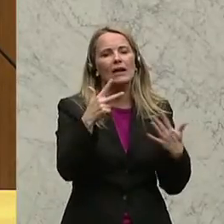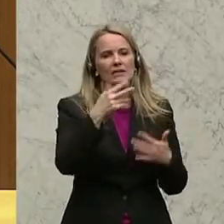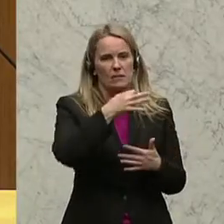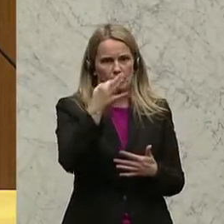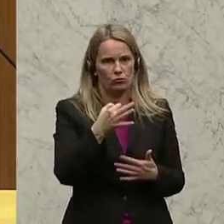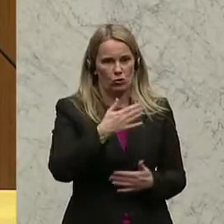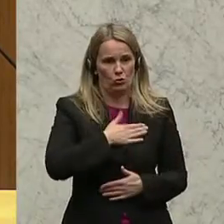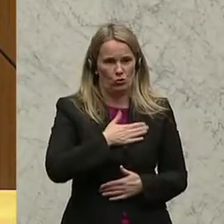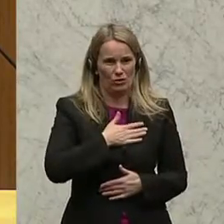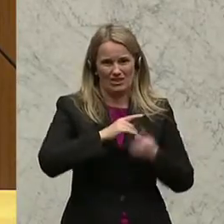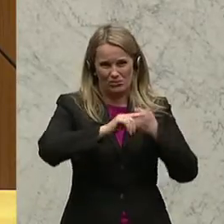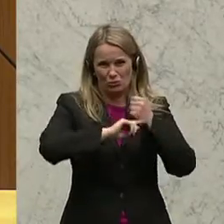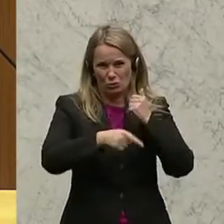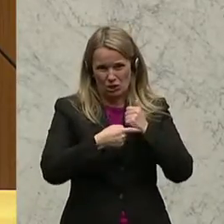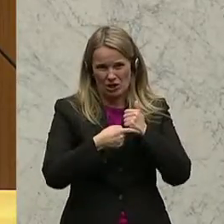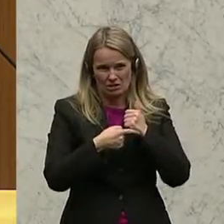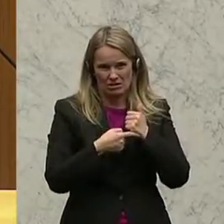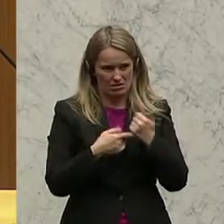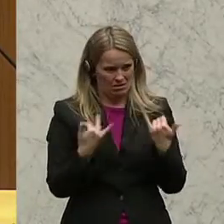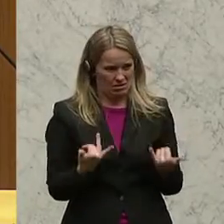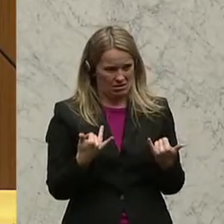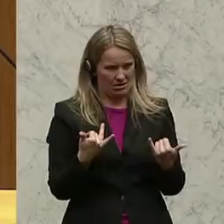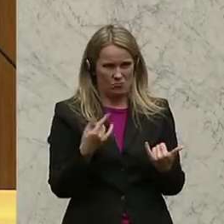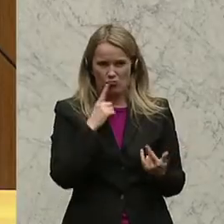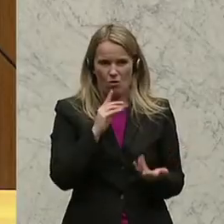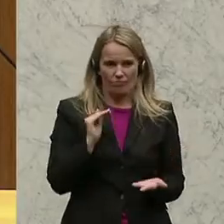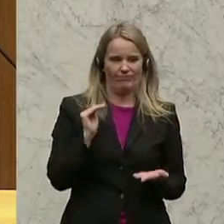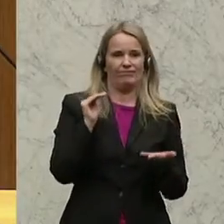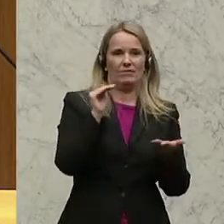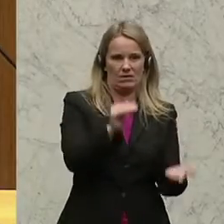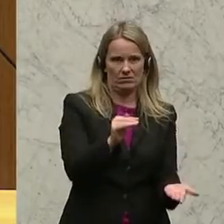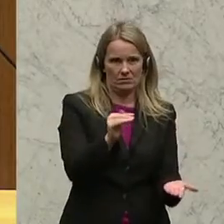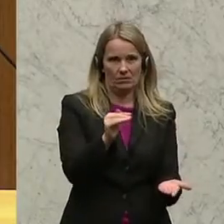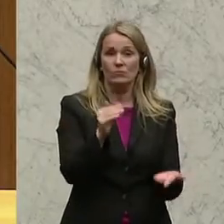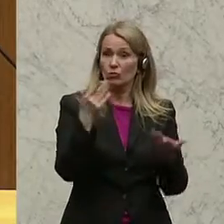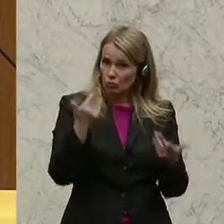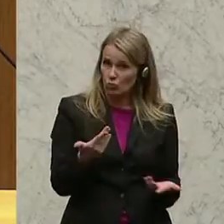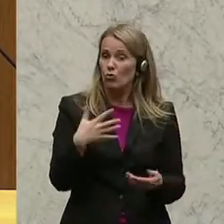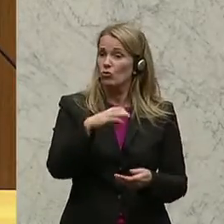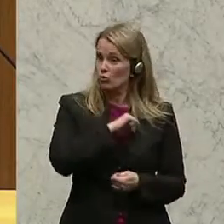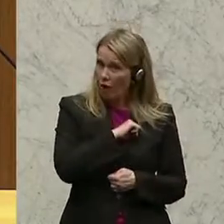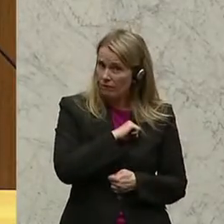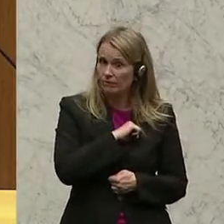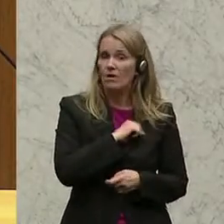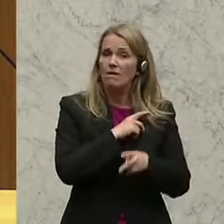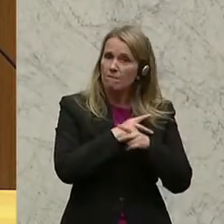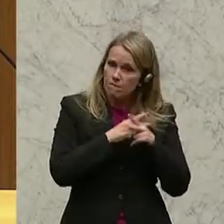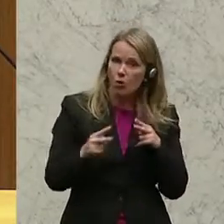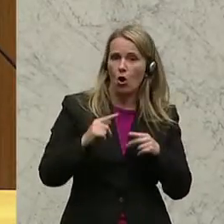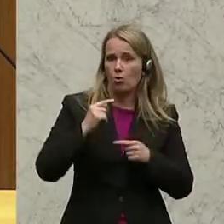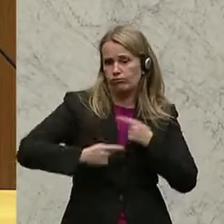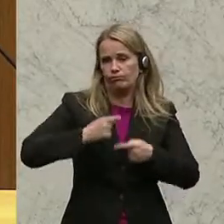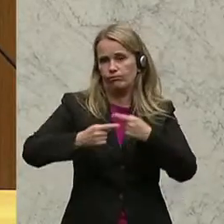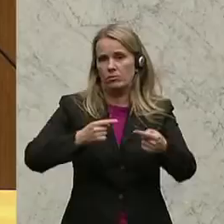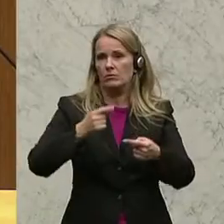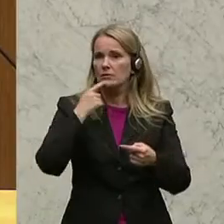0,85% unseres Budgets, das wir hier einsetzen. Und damit gelingt es, die vollständige Abberufung